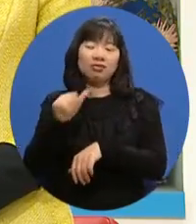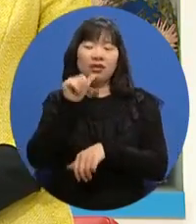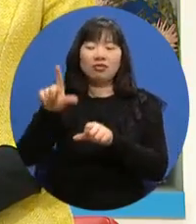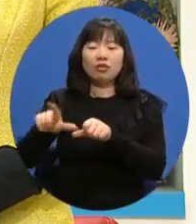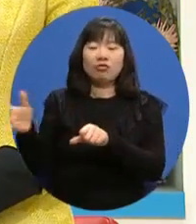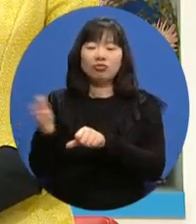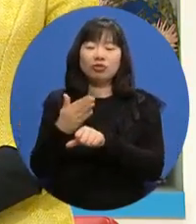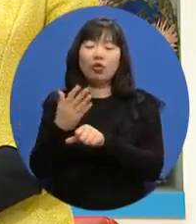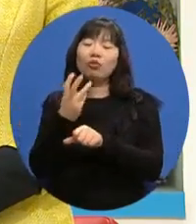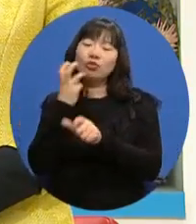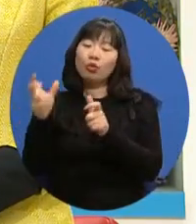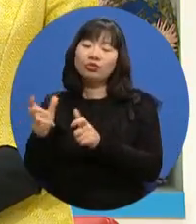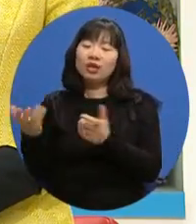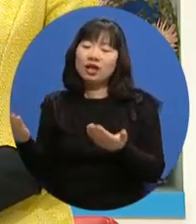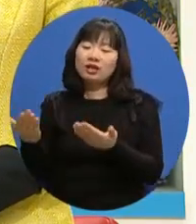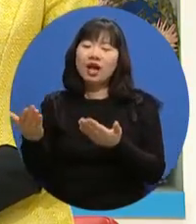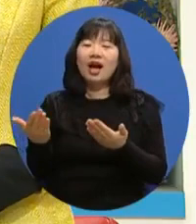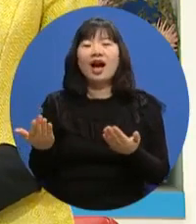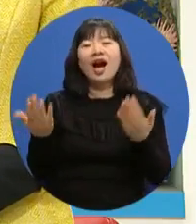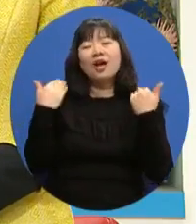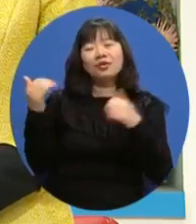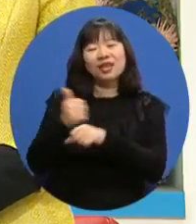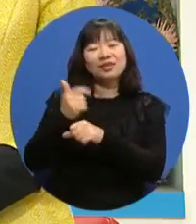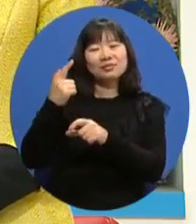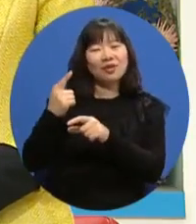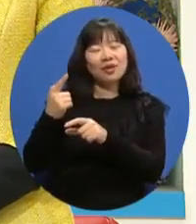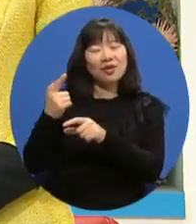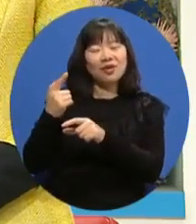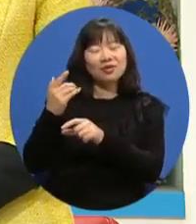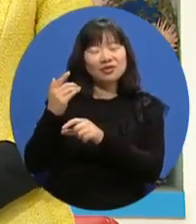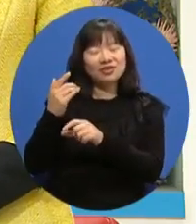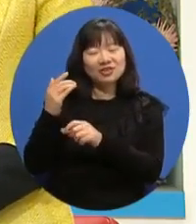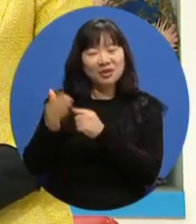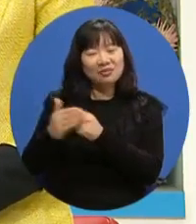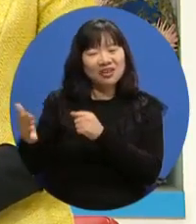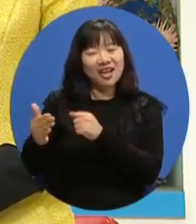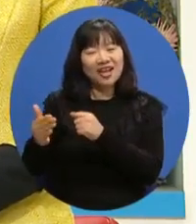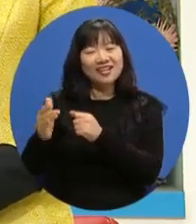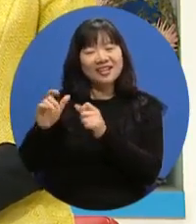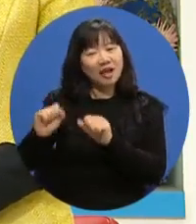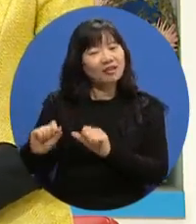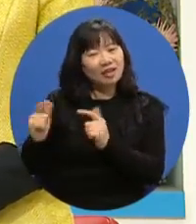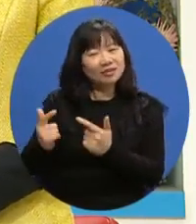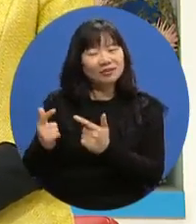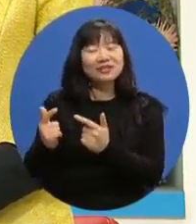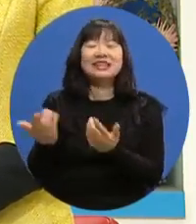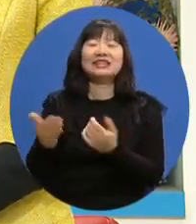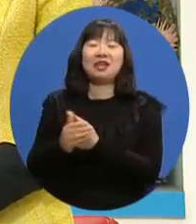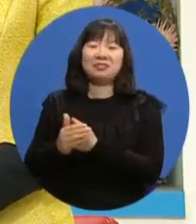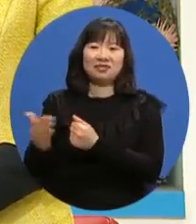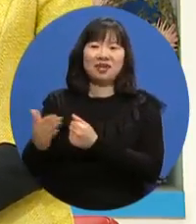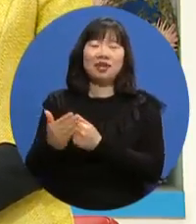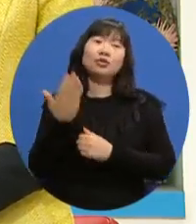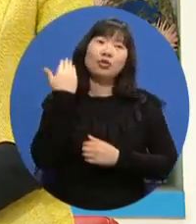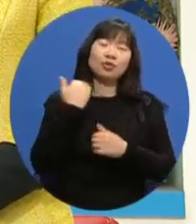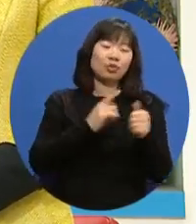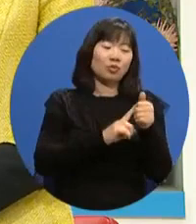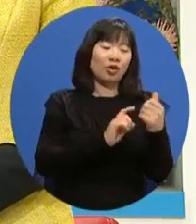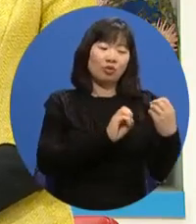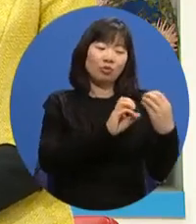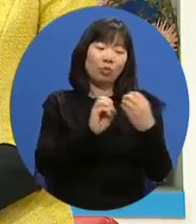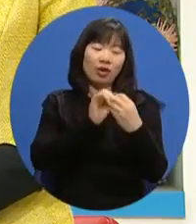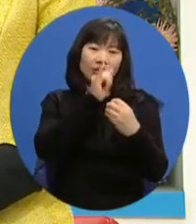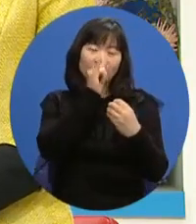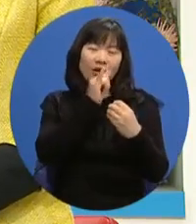살았죠. 아. 학교 다니면서 산 게 아니고 네. 일하면서 살았죠. 네. 아니 근데 아 그래서 그렇구나. 민우 씨랑 전에 얘기를 좀 나누는데